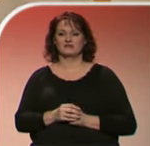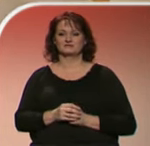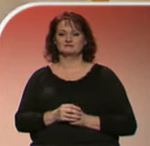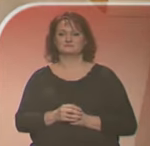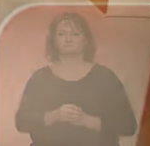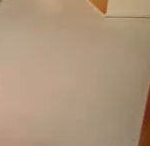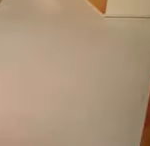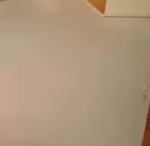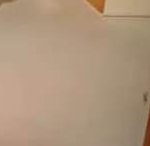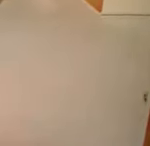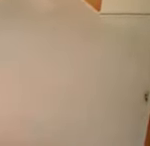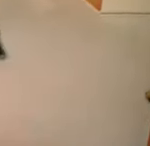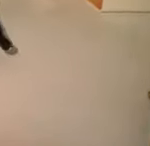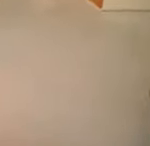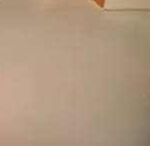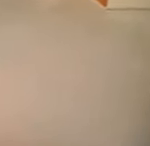jdeme na to.